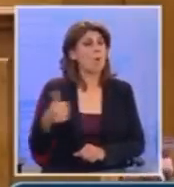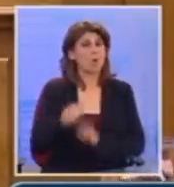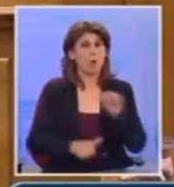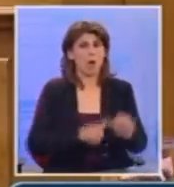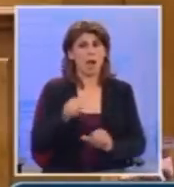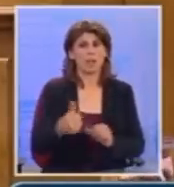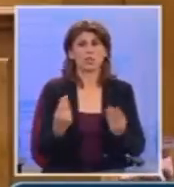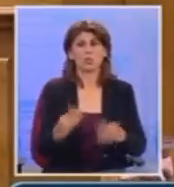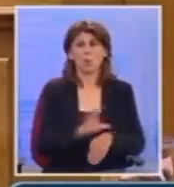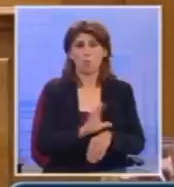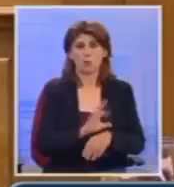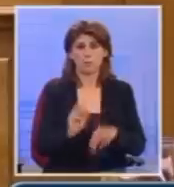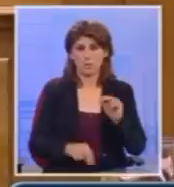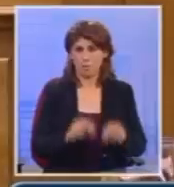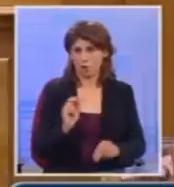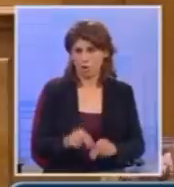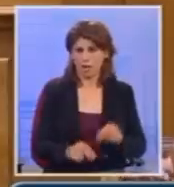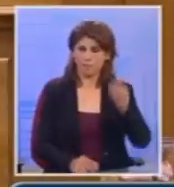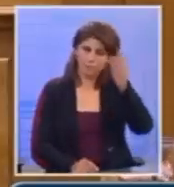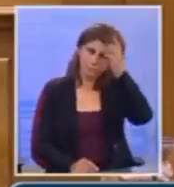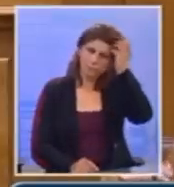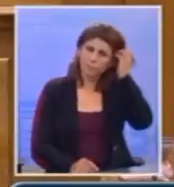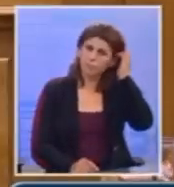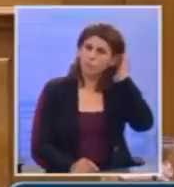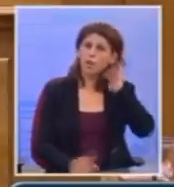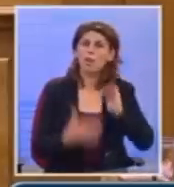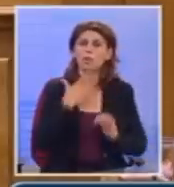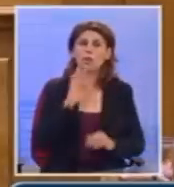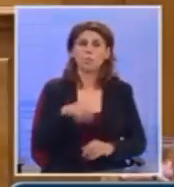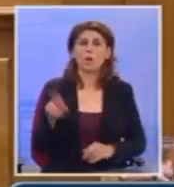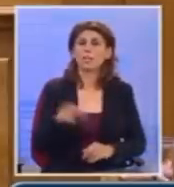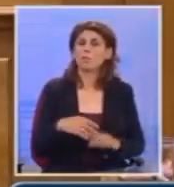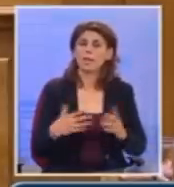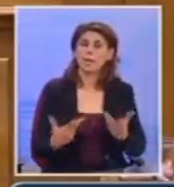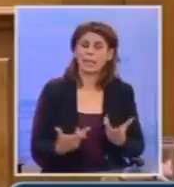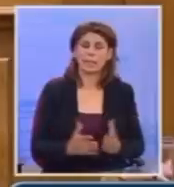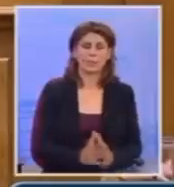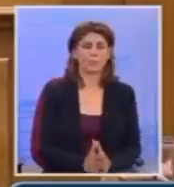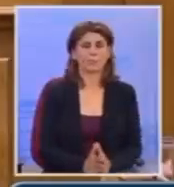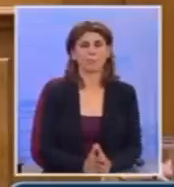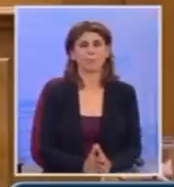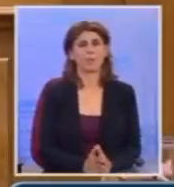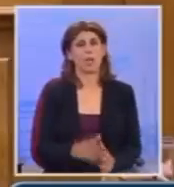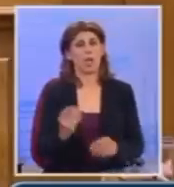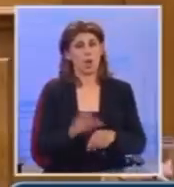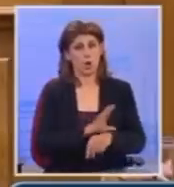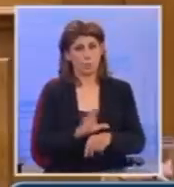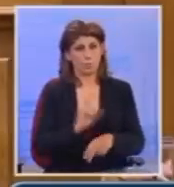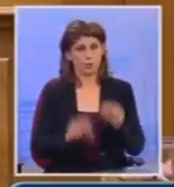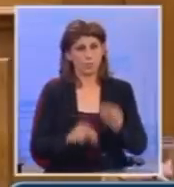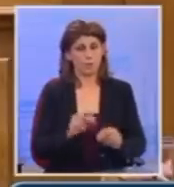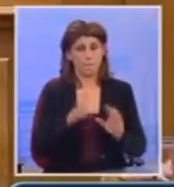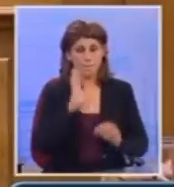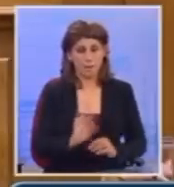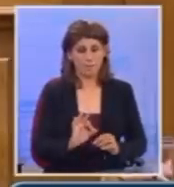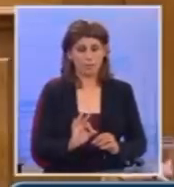ψηφοφορία και ο λόγος που την καταργούμε είναι ο εξής. Με την ηλεκτρονική ψηφοφορία, η πραγματική εφορευτική